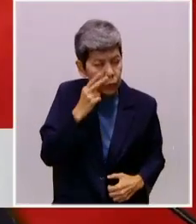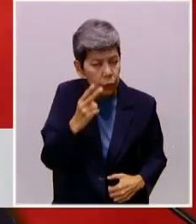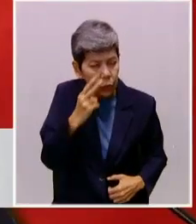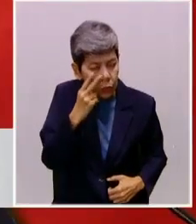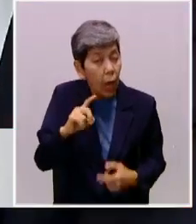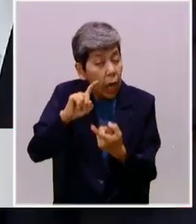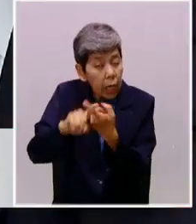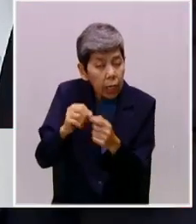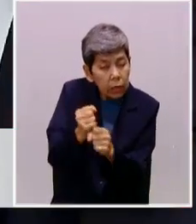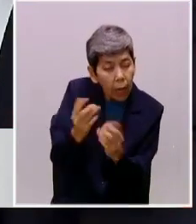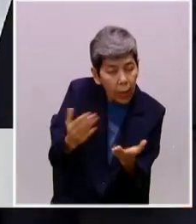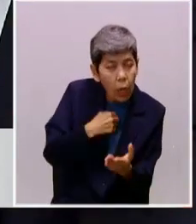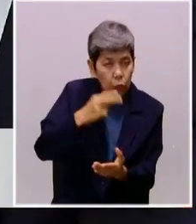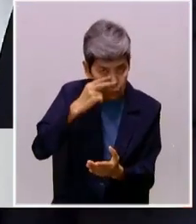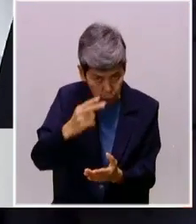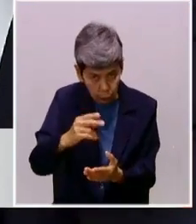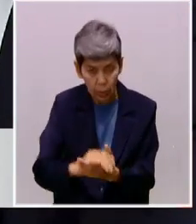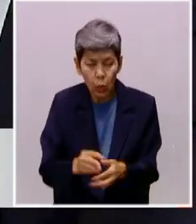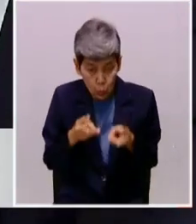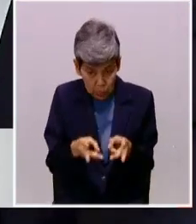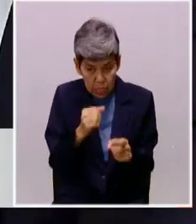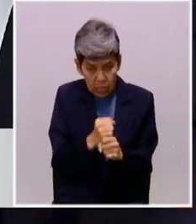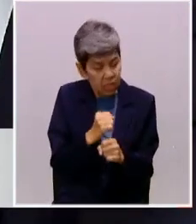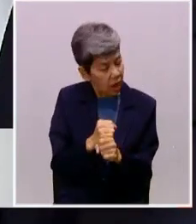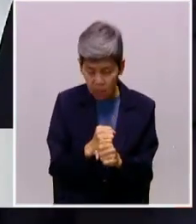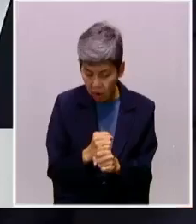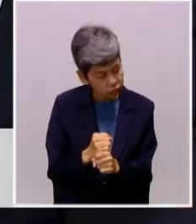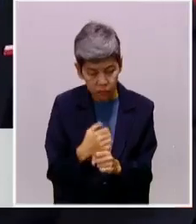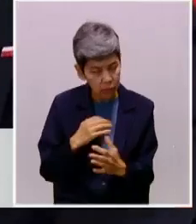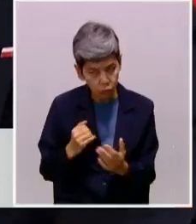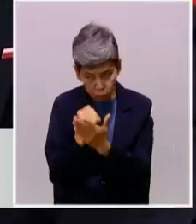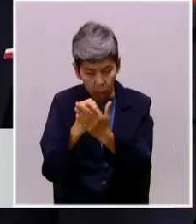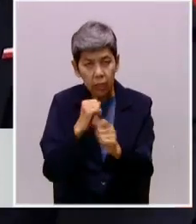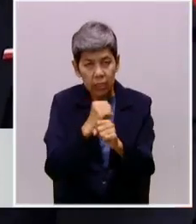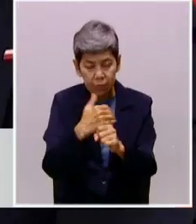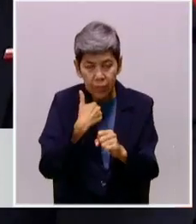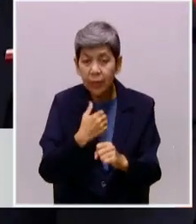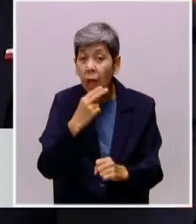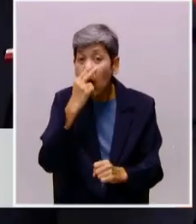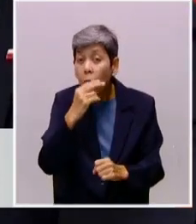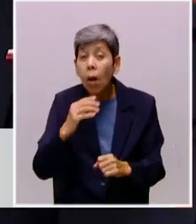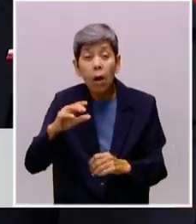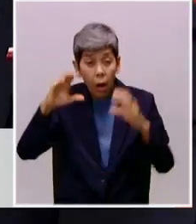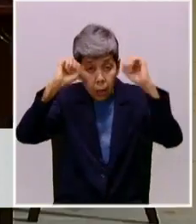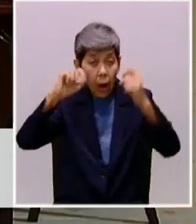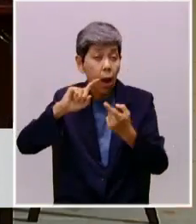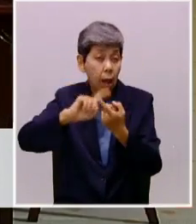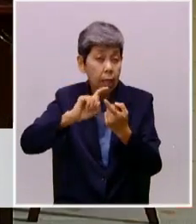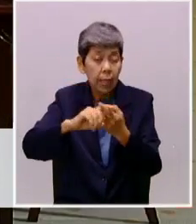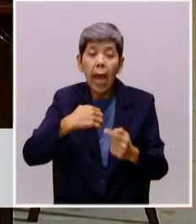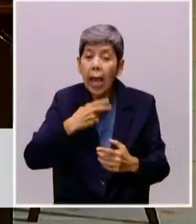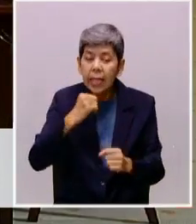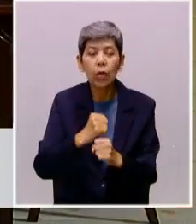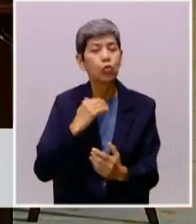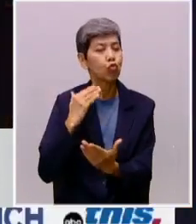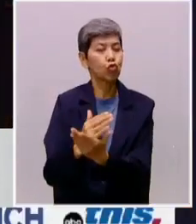ต่อไปว่ารัสเซียจะทำจริงหรือไม่และจะหาวิธีการตอบโต้อย่างเหมาะสมต่อไปอย่างไรก็ตามปูตินระบุว่านี่เป็นเพียงแค่การ